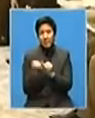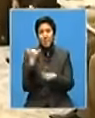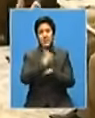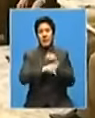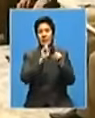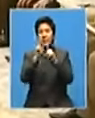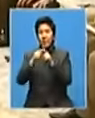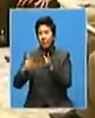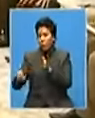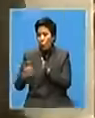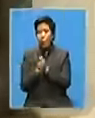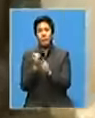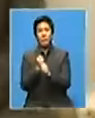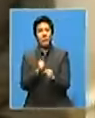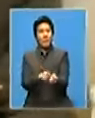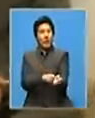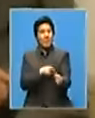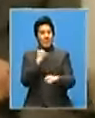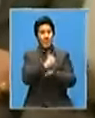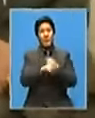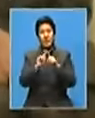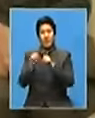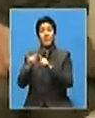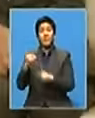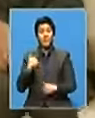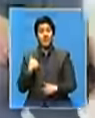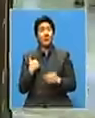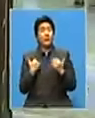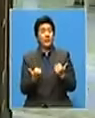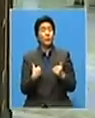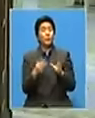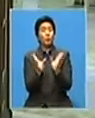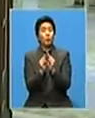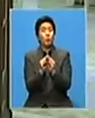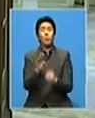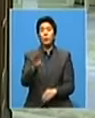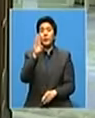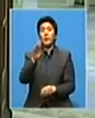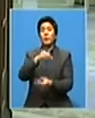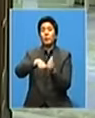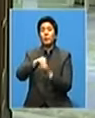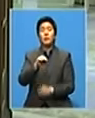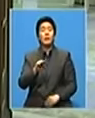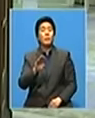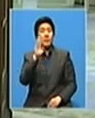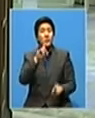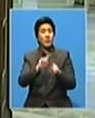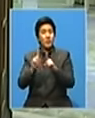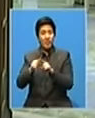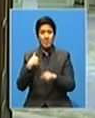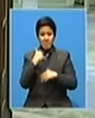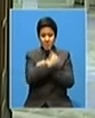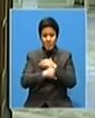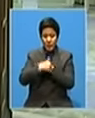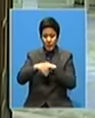กประเทศนะครับมีมาอย่างยาวนานหลายประเทศสำหรับในการประชุมร่วมกับภาคธุรกิจนะครับก็มีหลายๆประเทศนะครับ